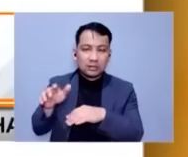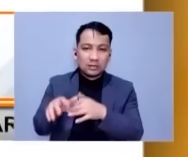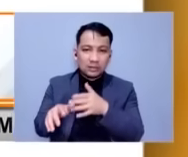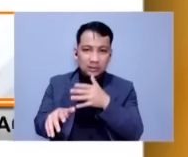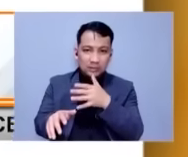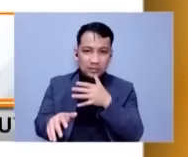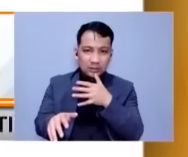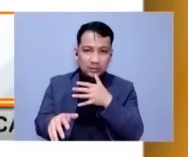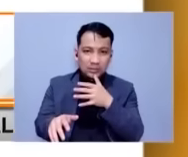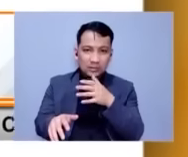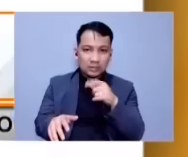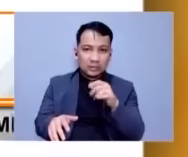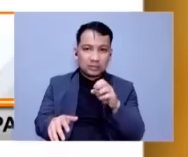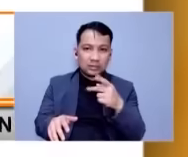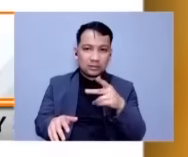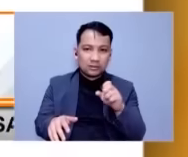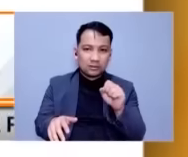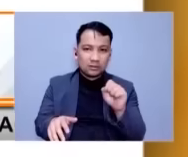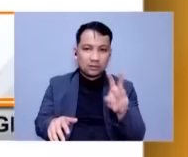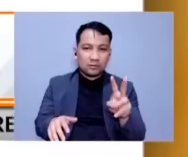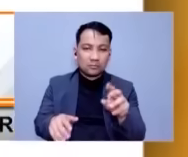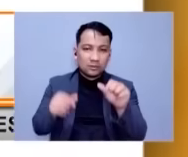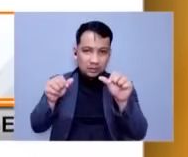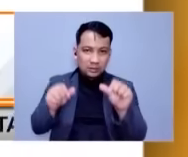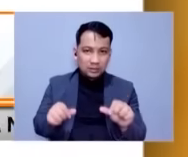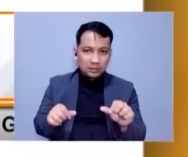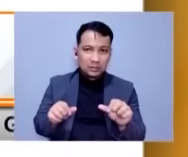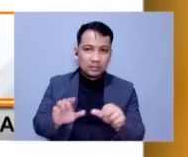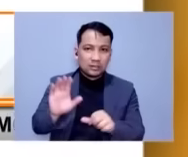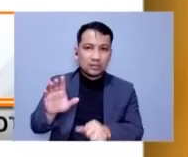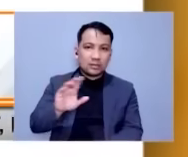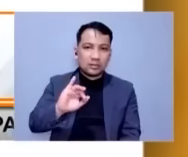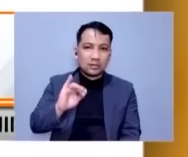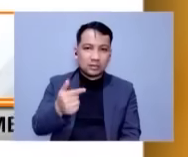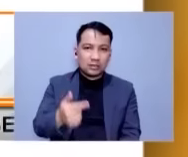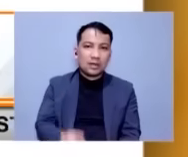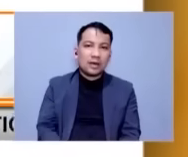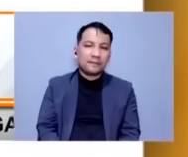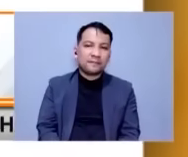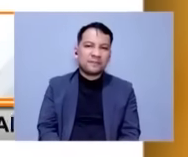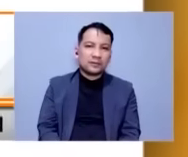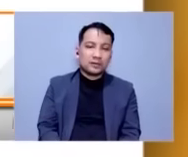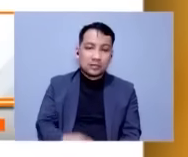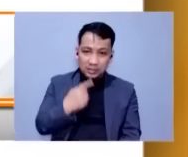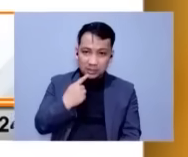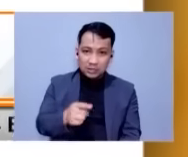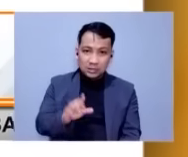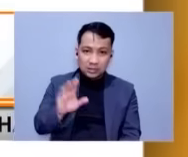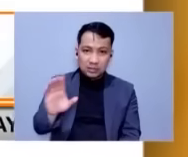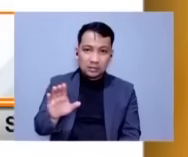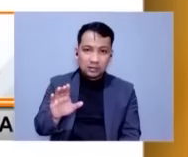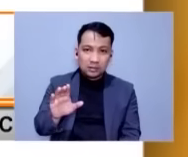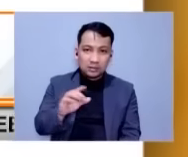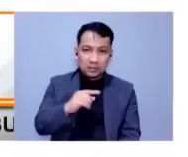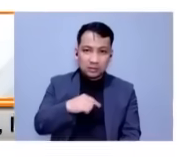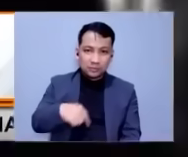Tina Knowles. Nirepost pa nga ni Tina sa kanyang Instagram. Papahuli ba mismo ang ating Queen